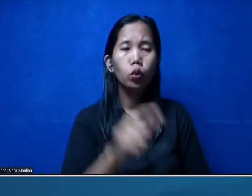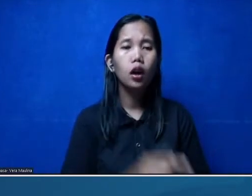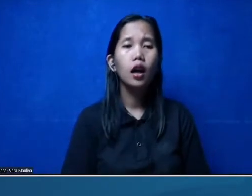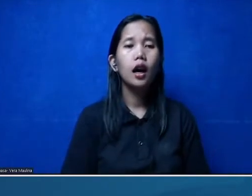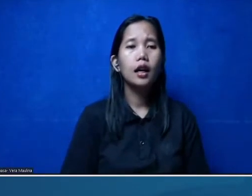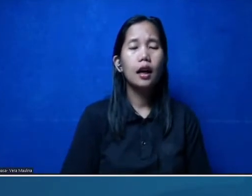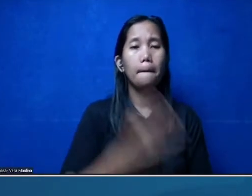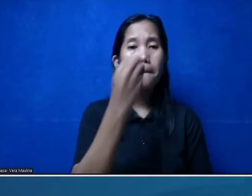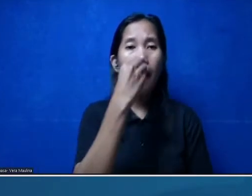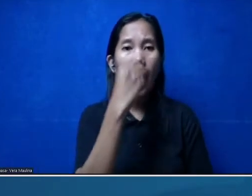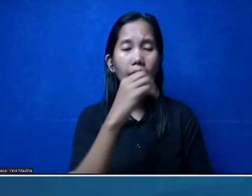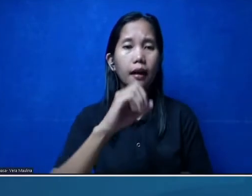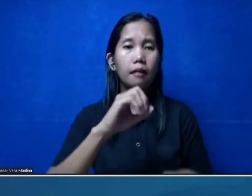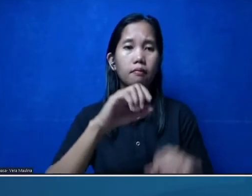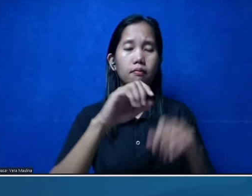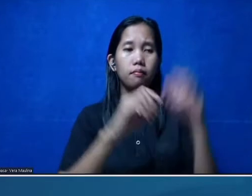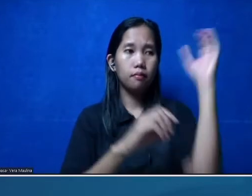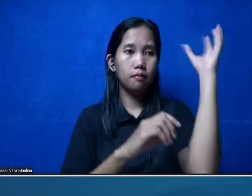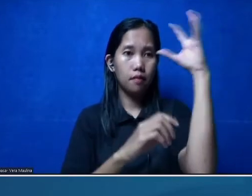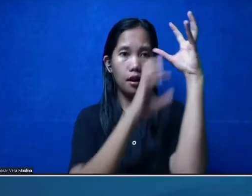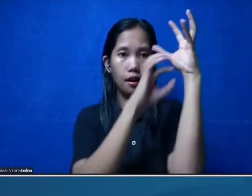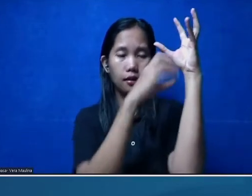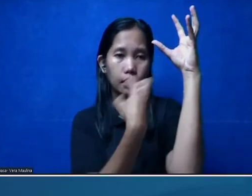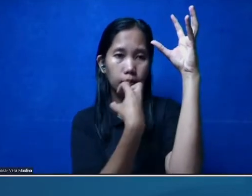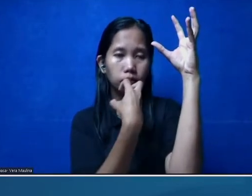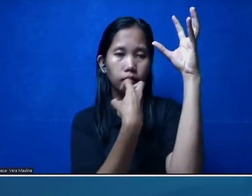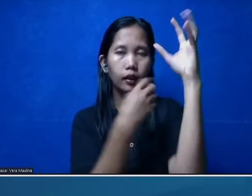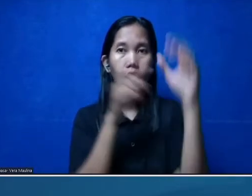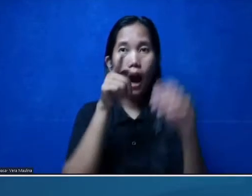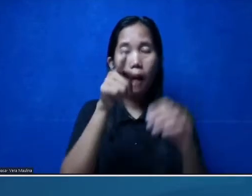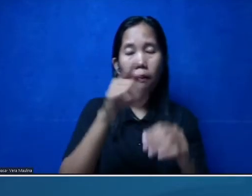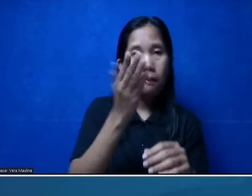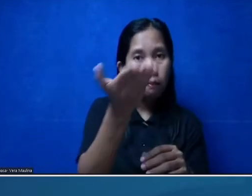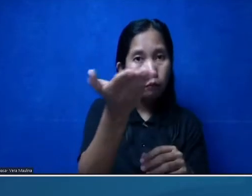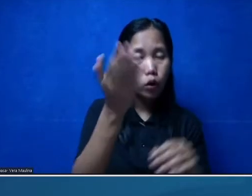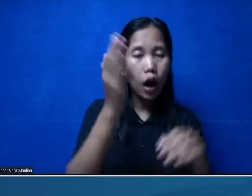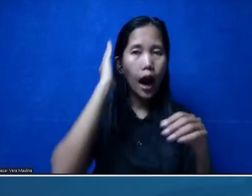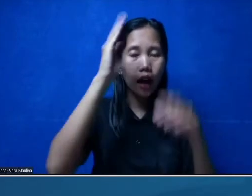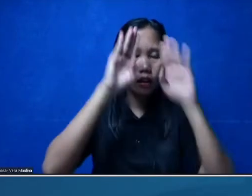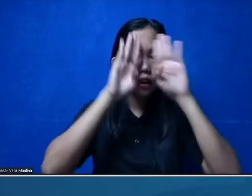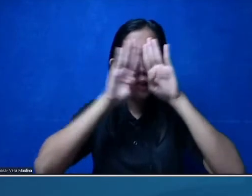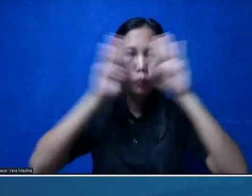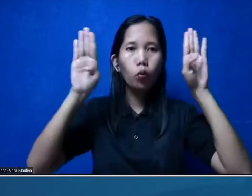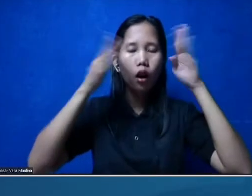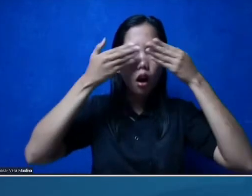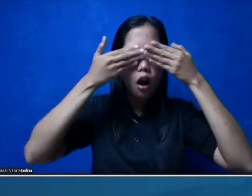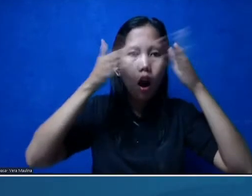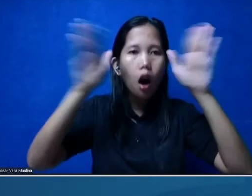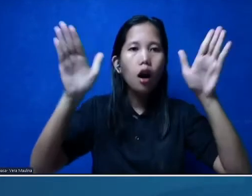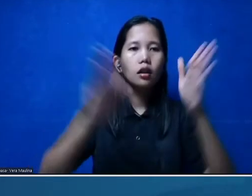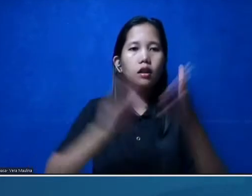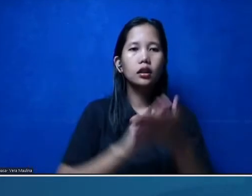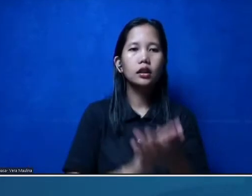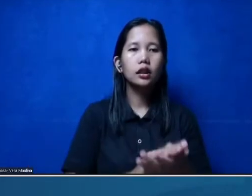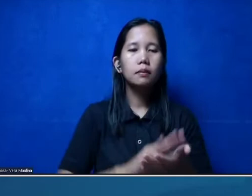02.00 sudah saudara ini adalah modus operandinya dia menipu Allah sudah dilakukan